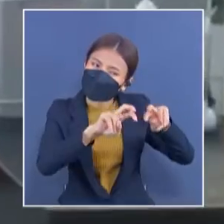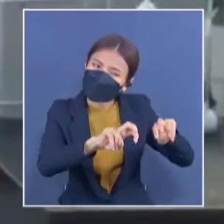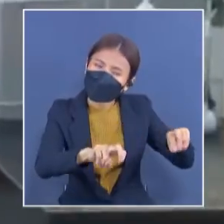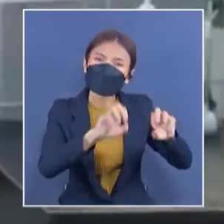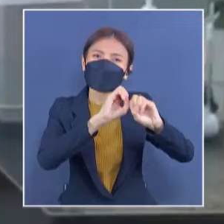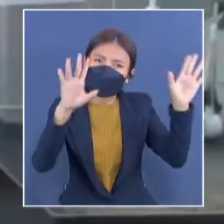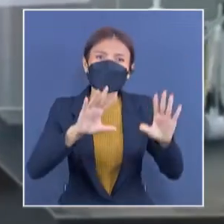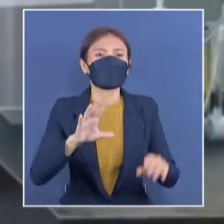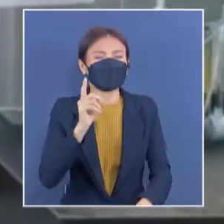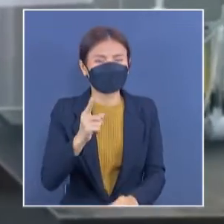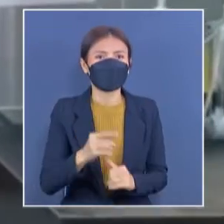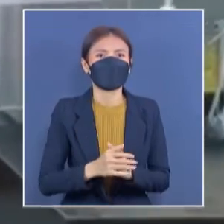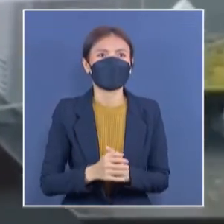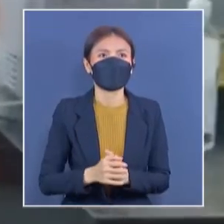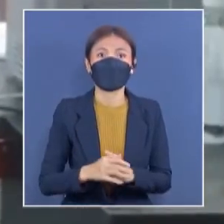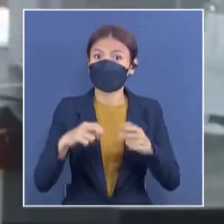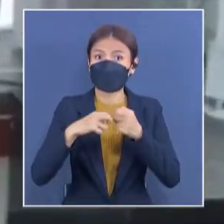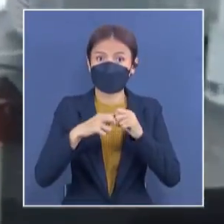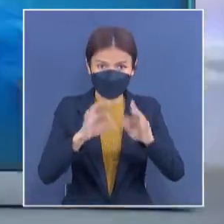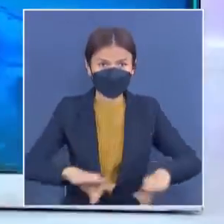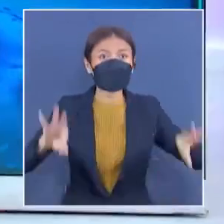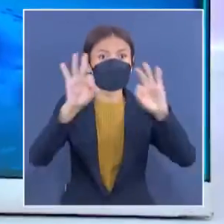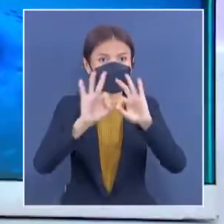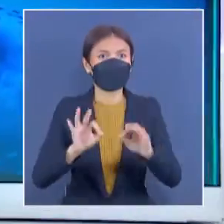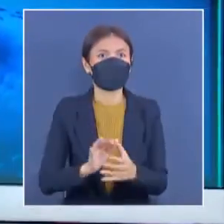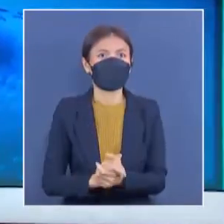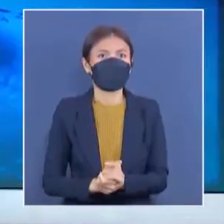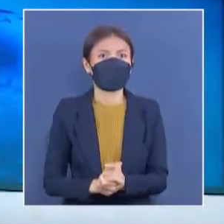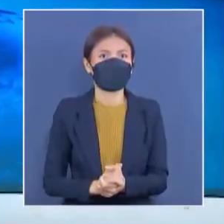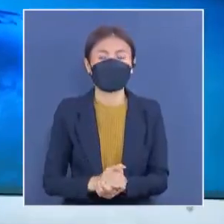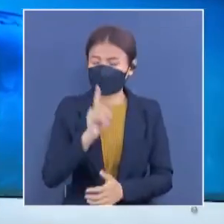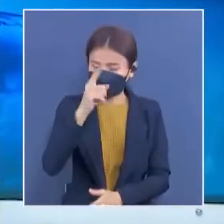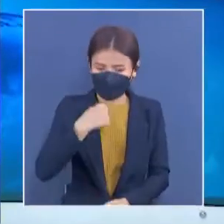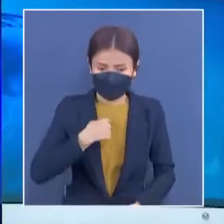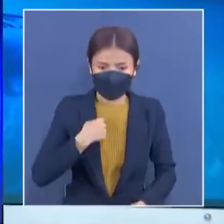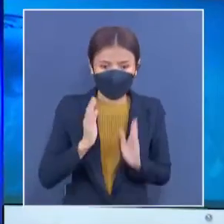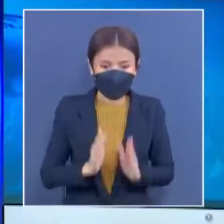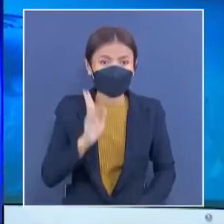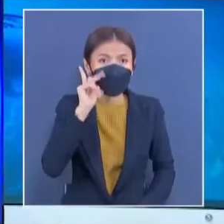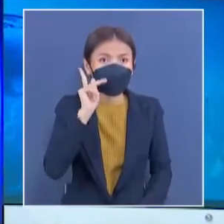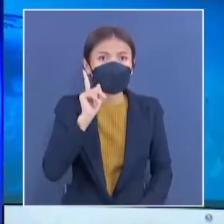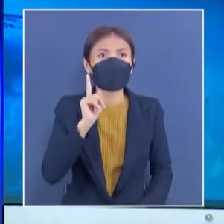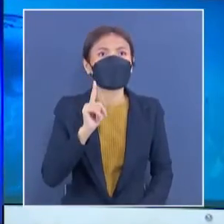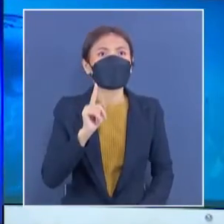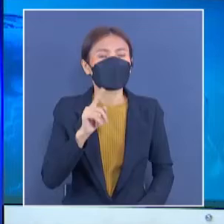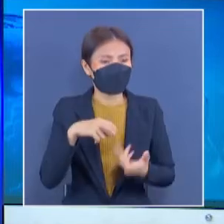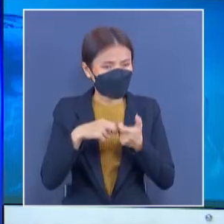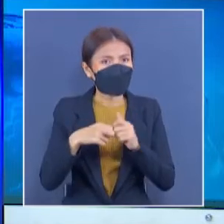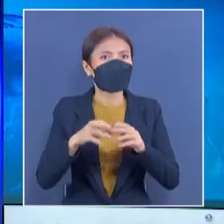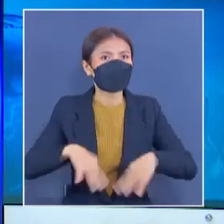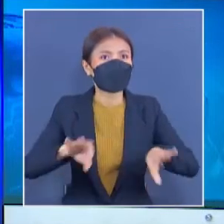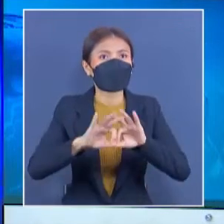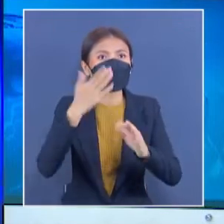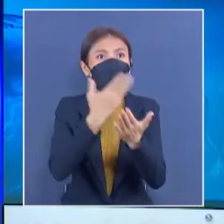คมเรื่องนี้ถือเป็นเรื่องใหญ่นะครับในแง่มุมของการเป็นสื่อสารมวลชนของการนำเสนอข่าวสารการแล